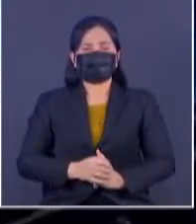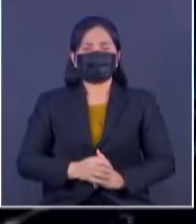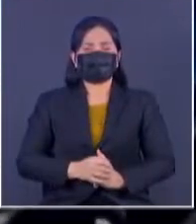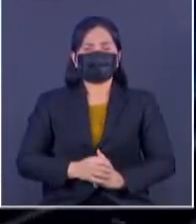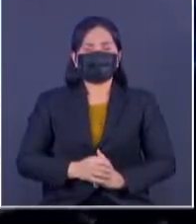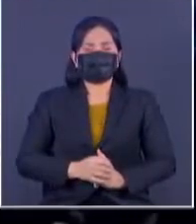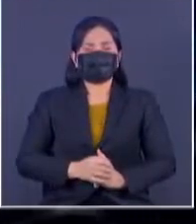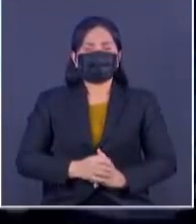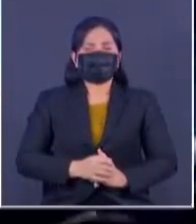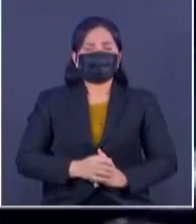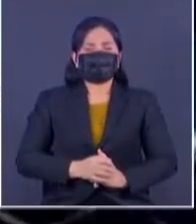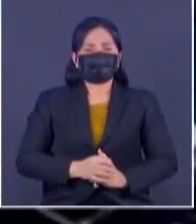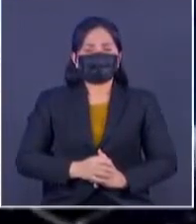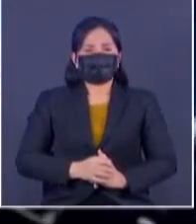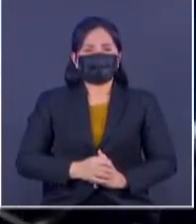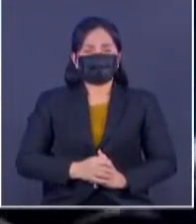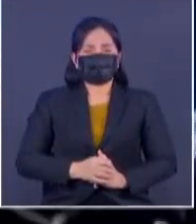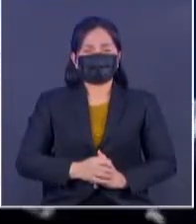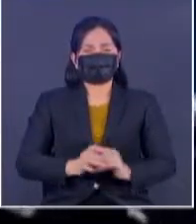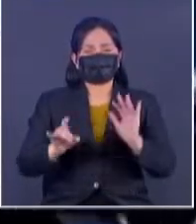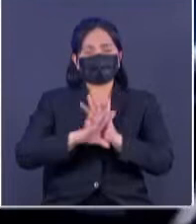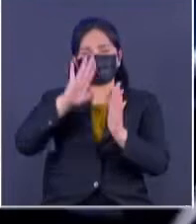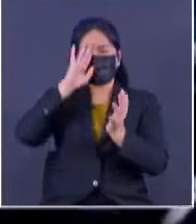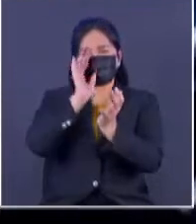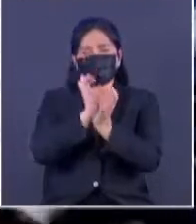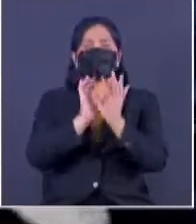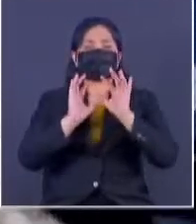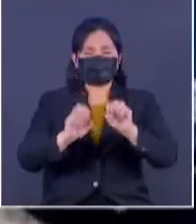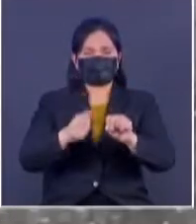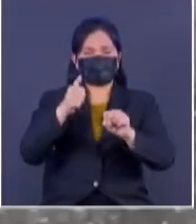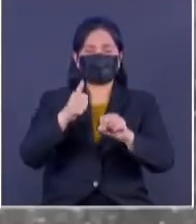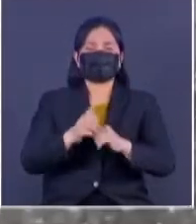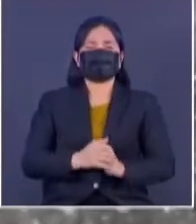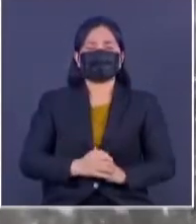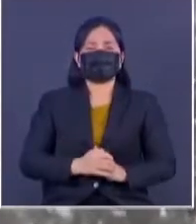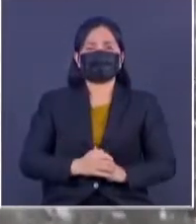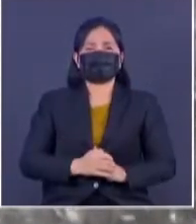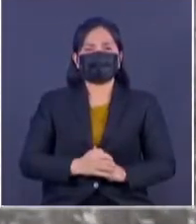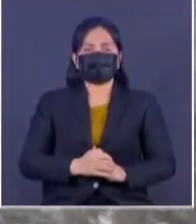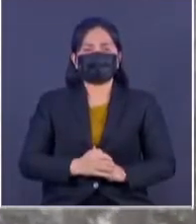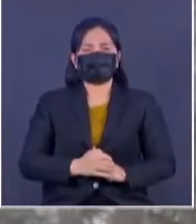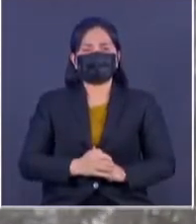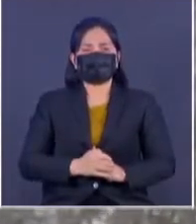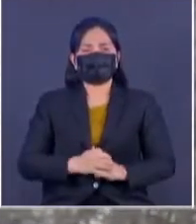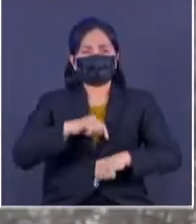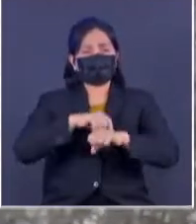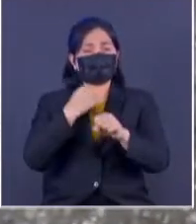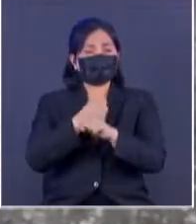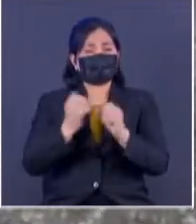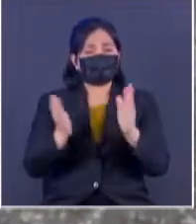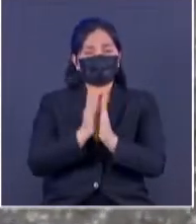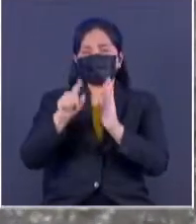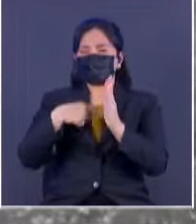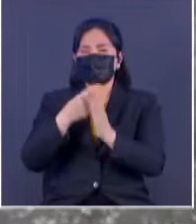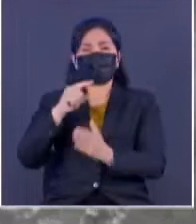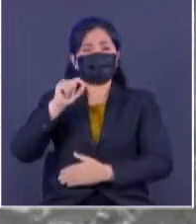นี้แต่ว่าตำรวจตามจับกุมตัวได้ครับเวลาผ่านไป24ชั่วโมงเท่านั้นเองนะครับตำรวจตามจับคนร้ายได้ทันควันหลังจากมี